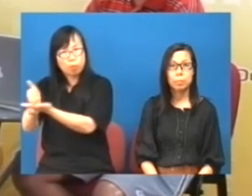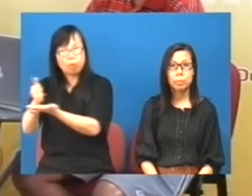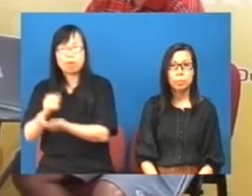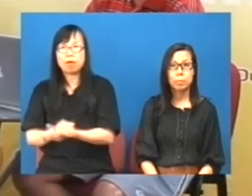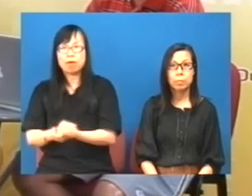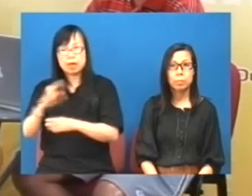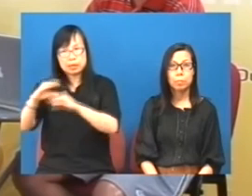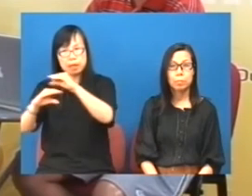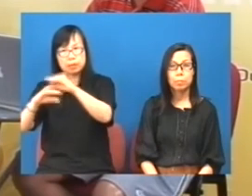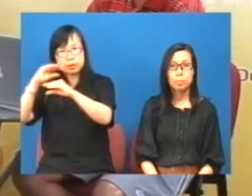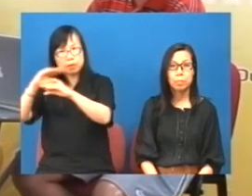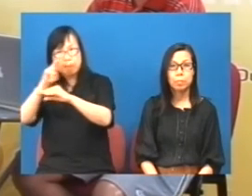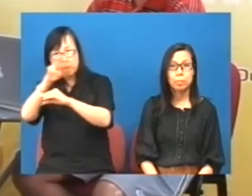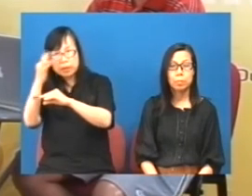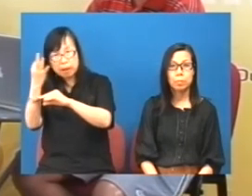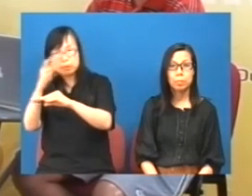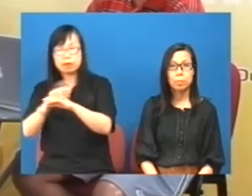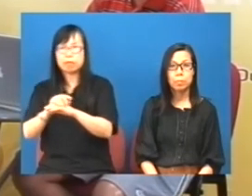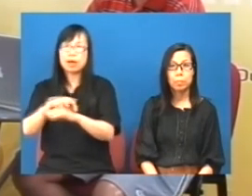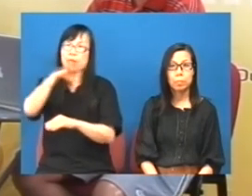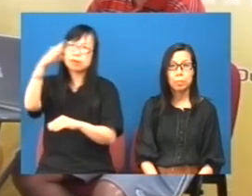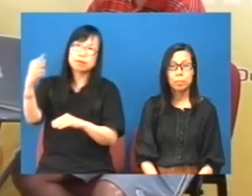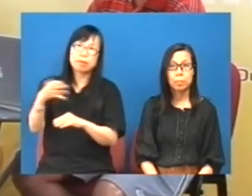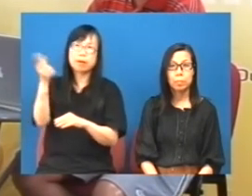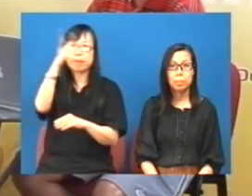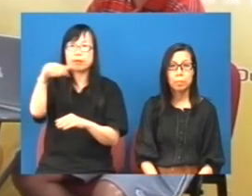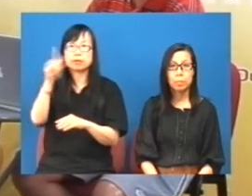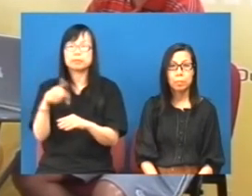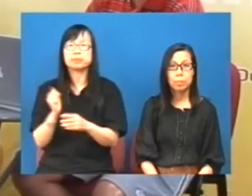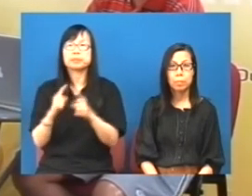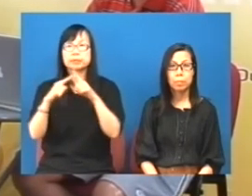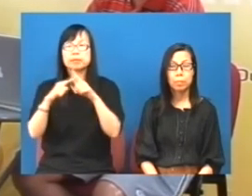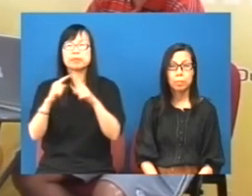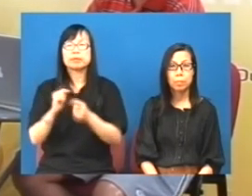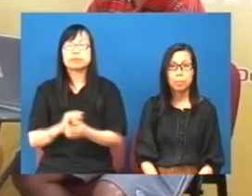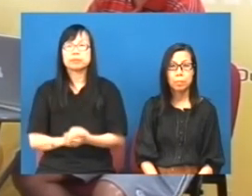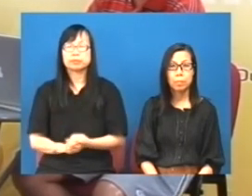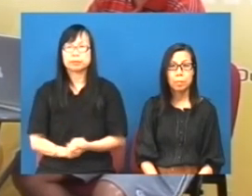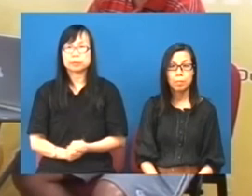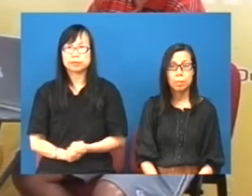三層看下來現在我們有三萬八千人即是